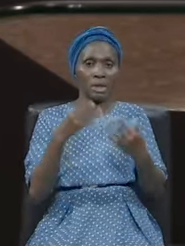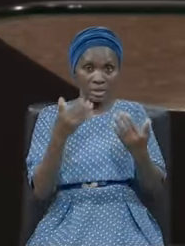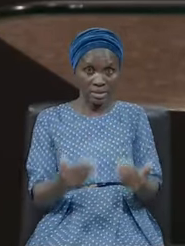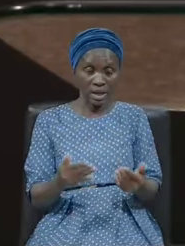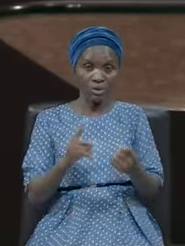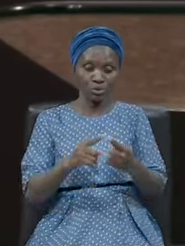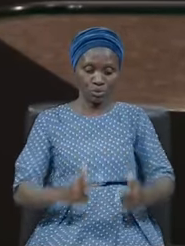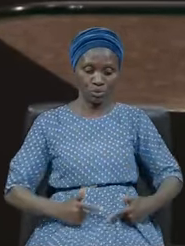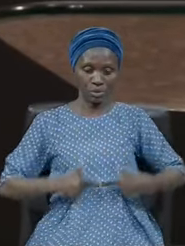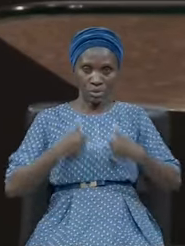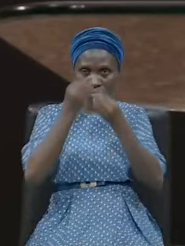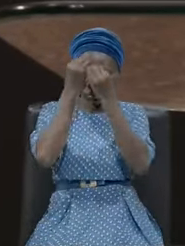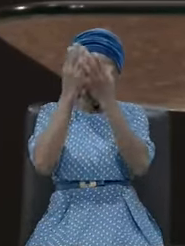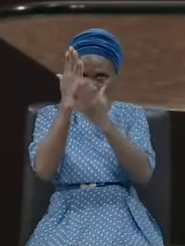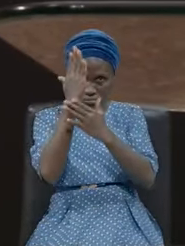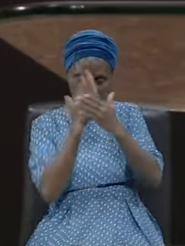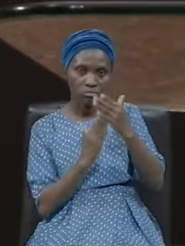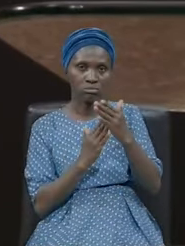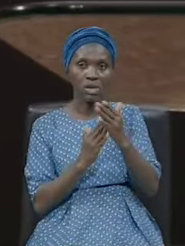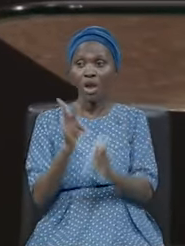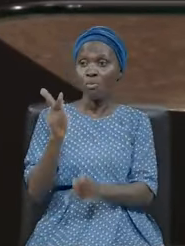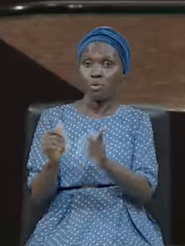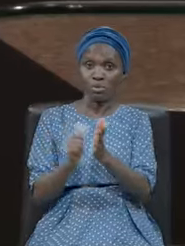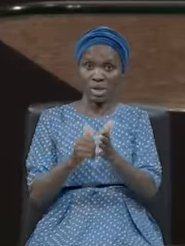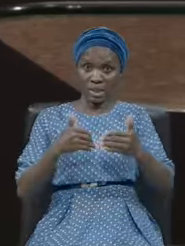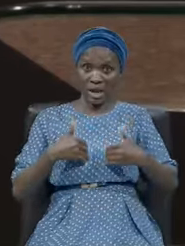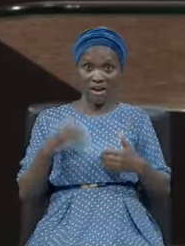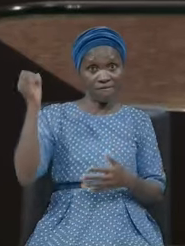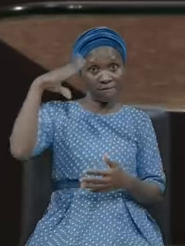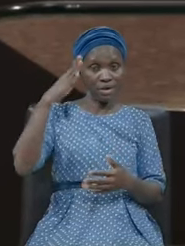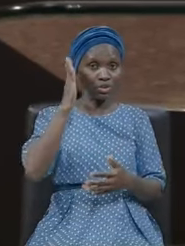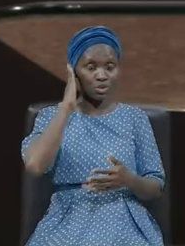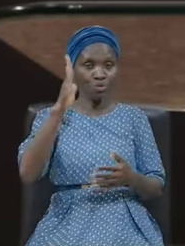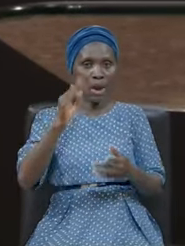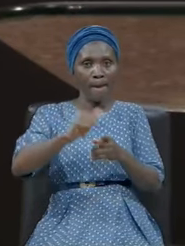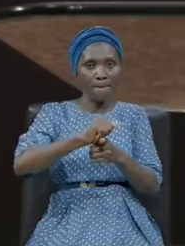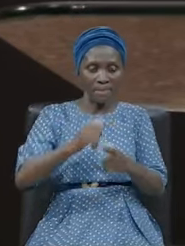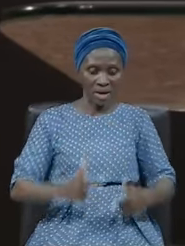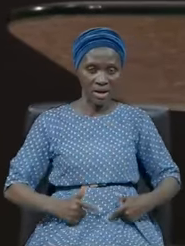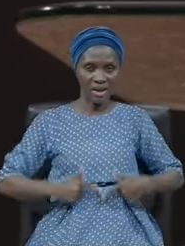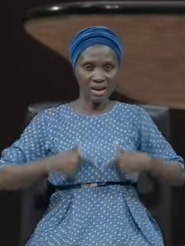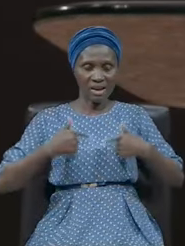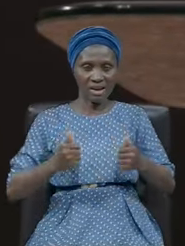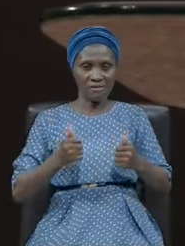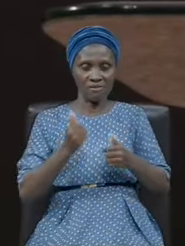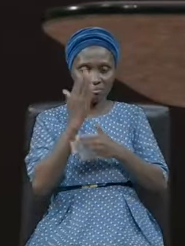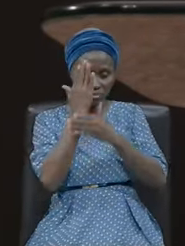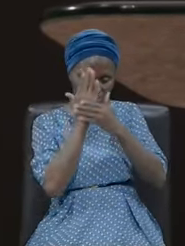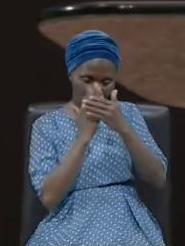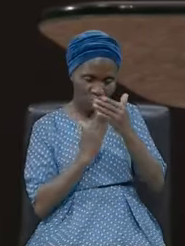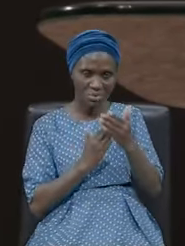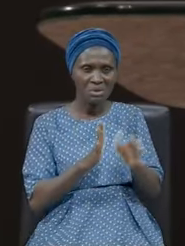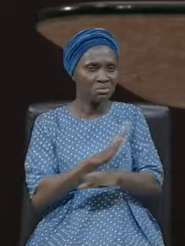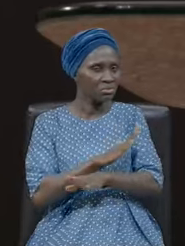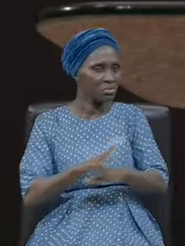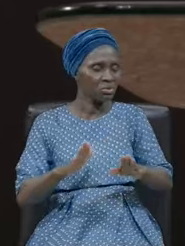présent selon la sagesse les gens qui ont la grâce vivent selon la sourieté il ne mènent pas une vie frivole